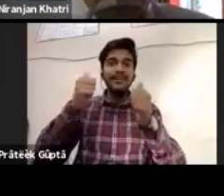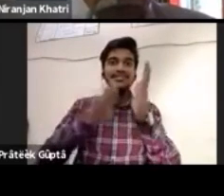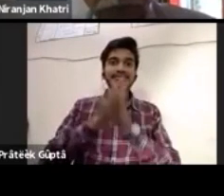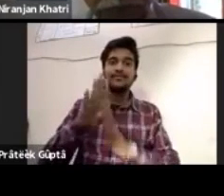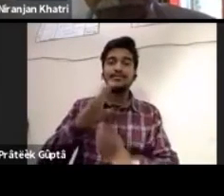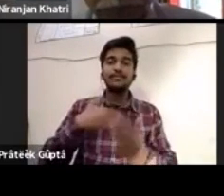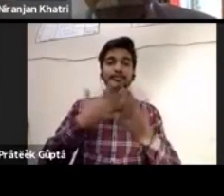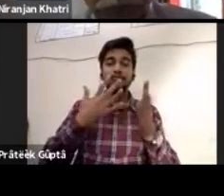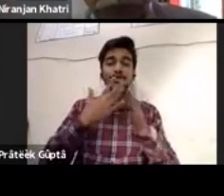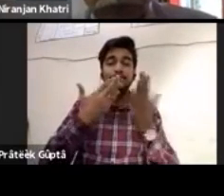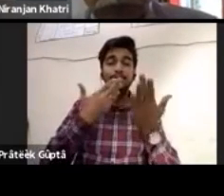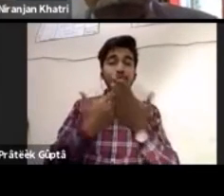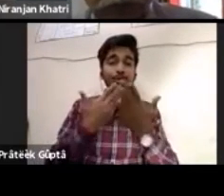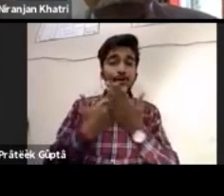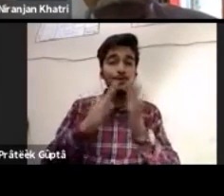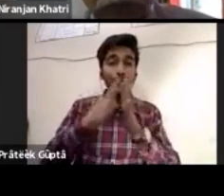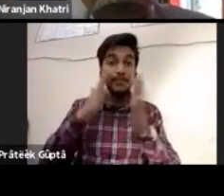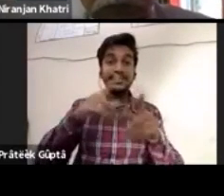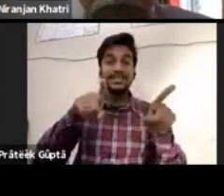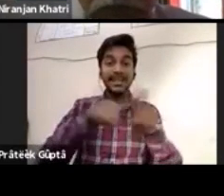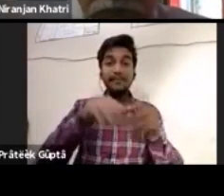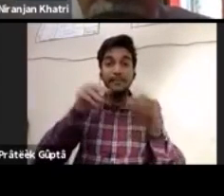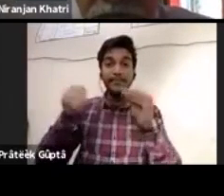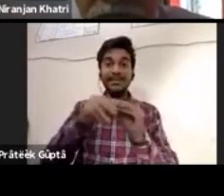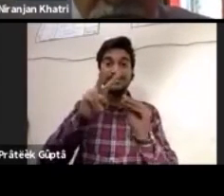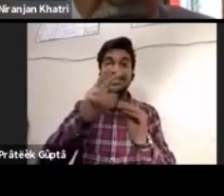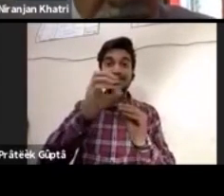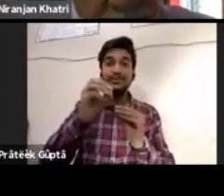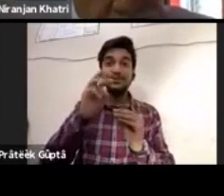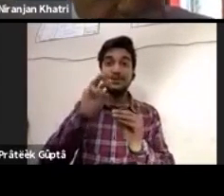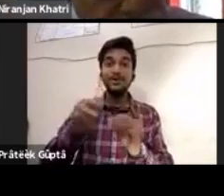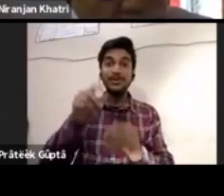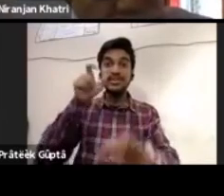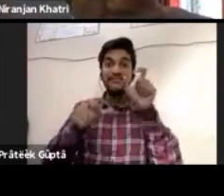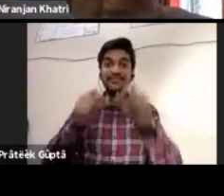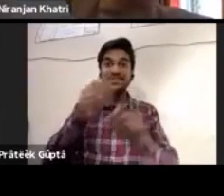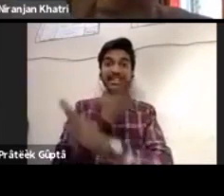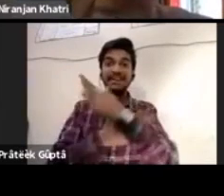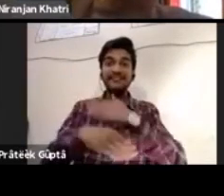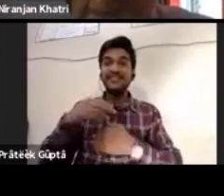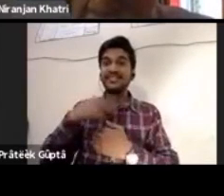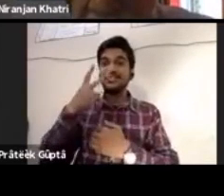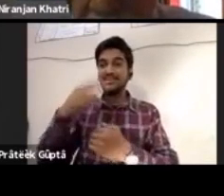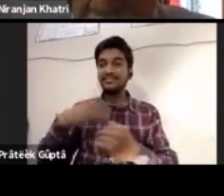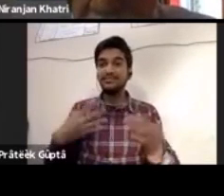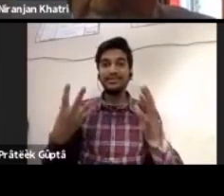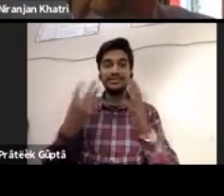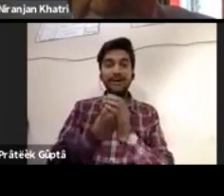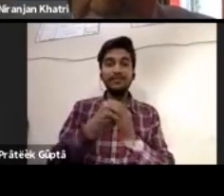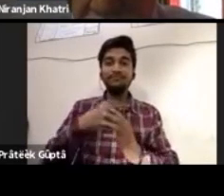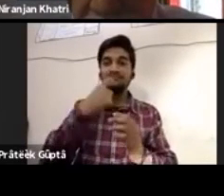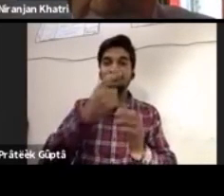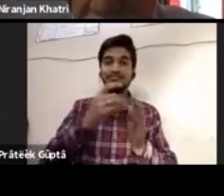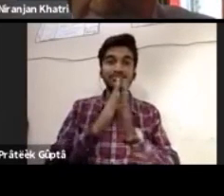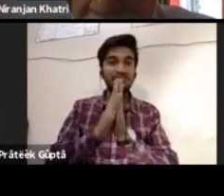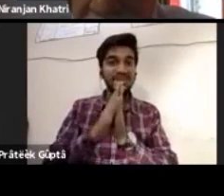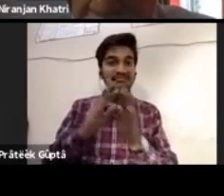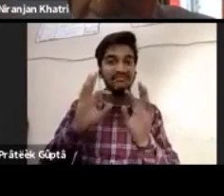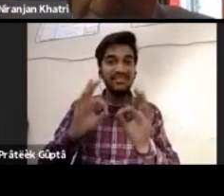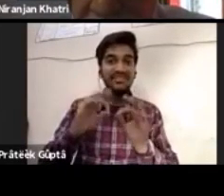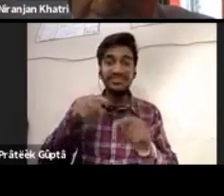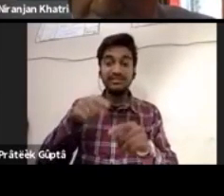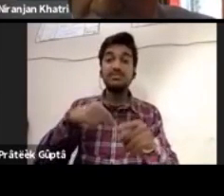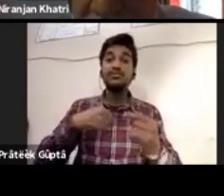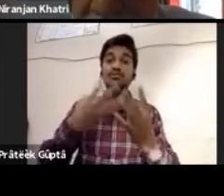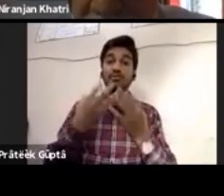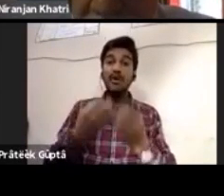दिव्यांग से भी, जैसे अभी 20,000 दिव्यांग जो सक्सेसफुल हुए, उन सबसे मेरा निवेदन प्रणाम के साथ यही रहता है कि आप अब दूसरे दिव्यांग